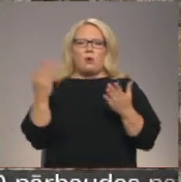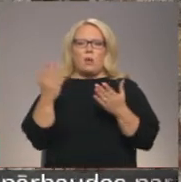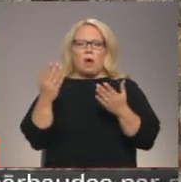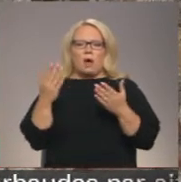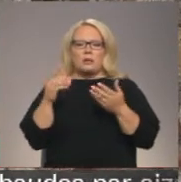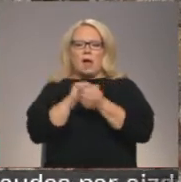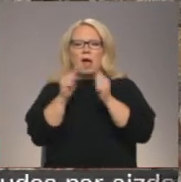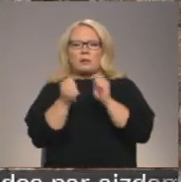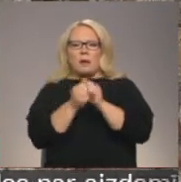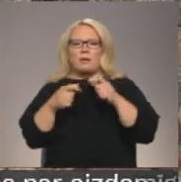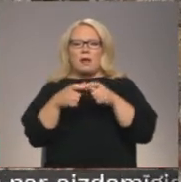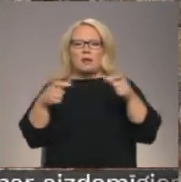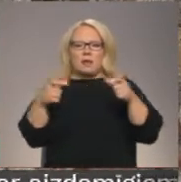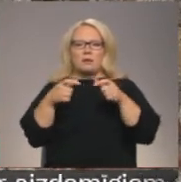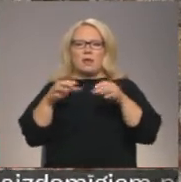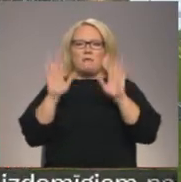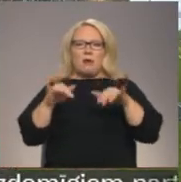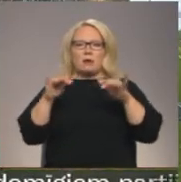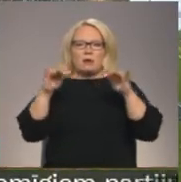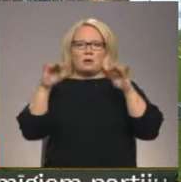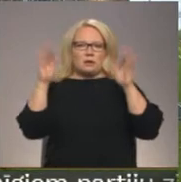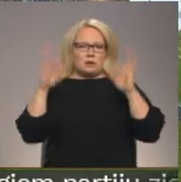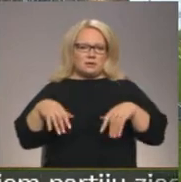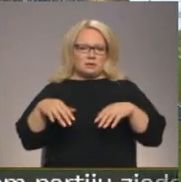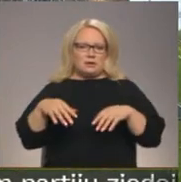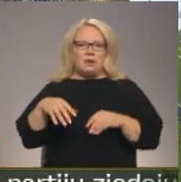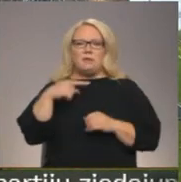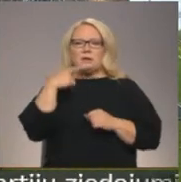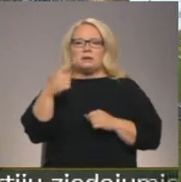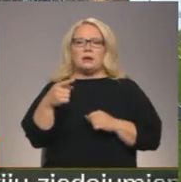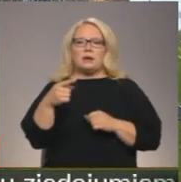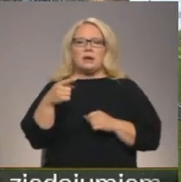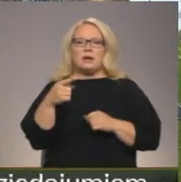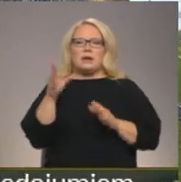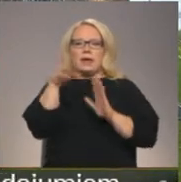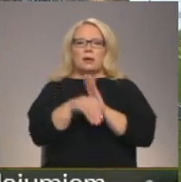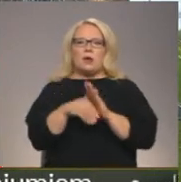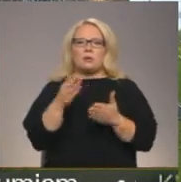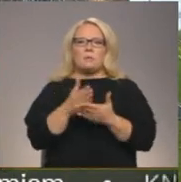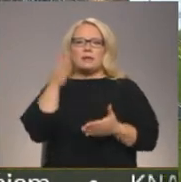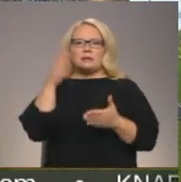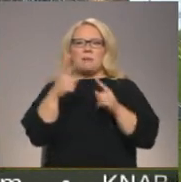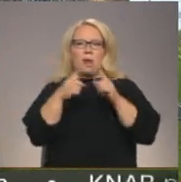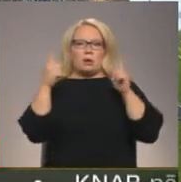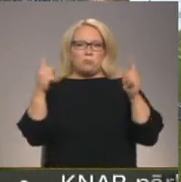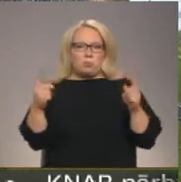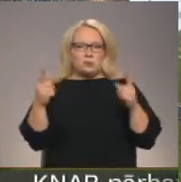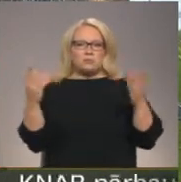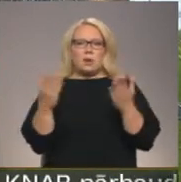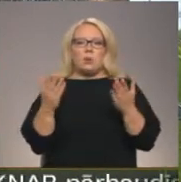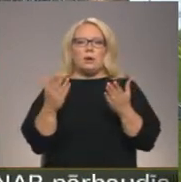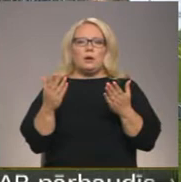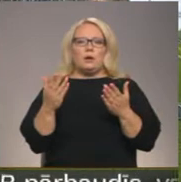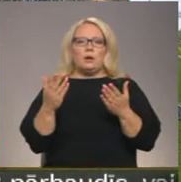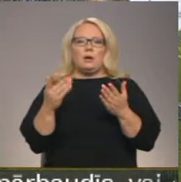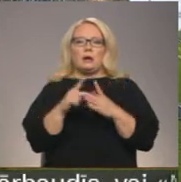tie akmeņi vai ķieģeļi var sākt, var izkrist ārā. Iekļauti, teiksim, tie bīstamākie posmi, teiksim, kur